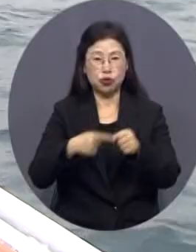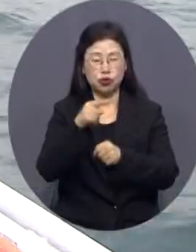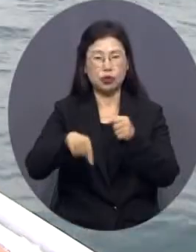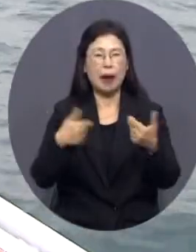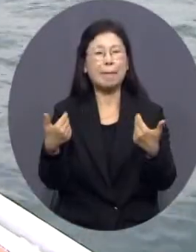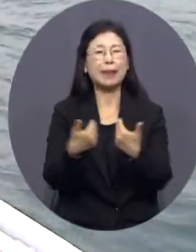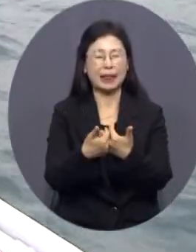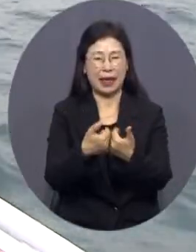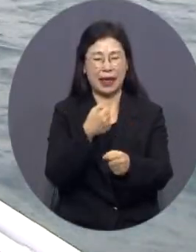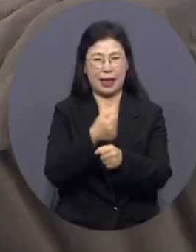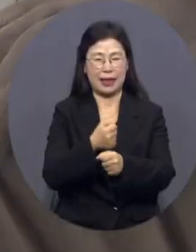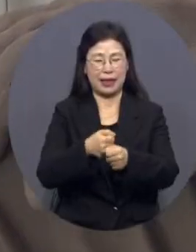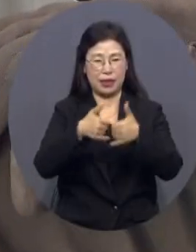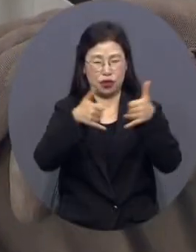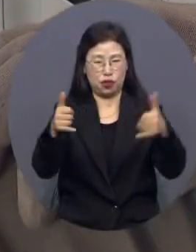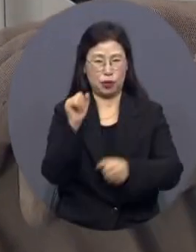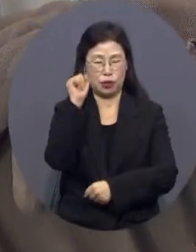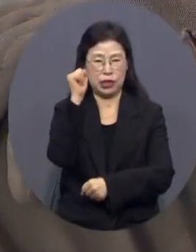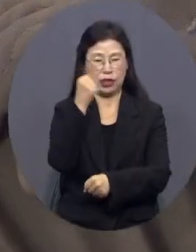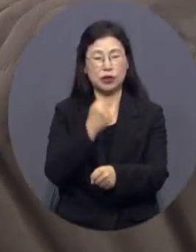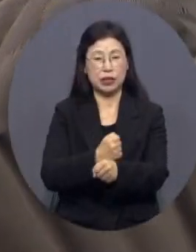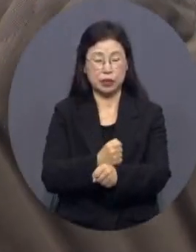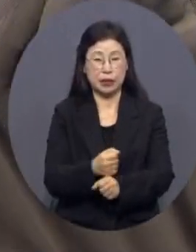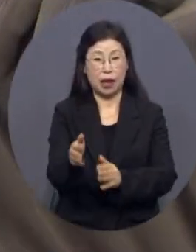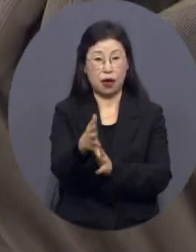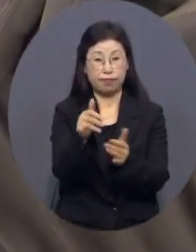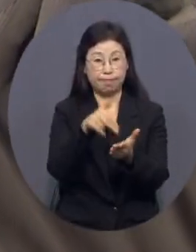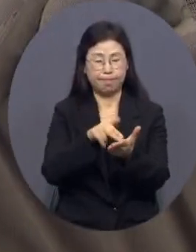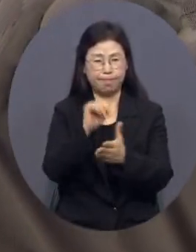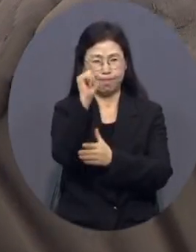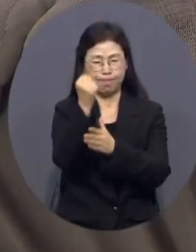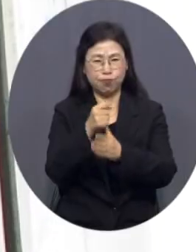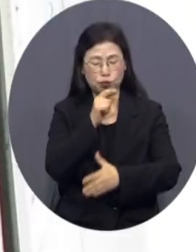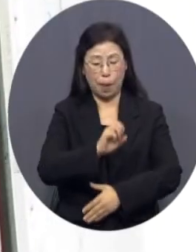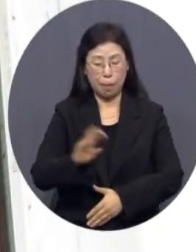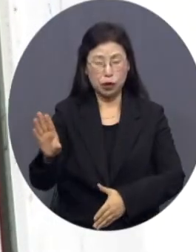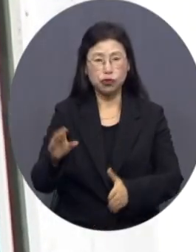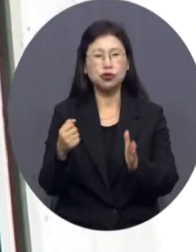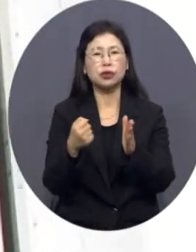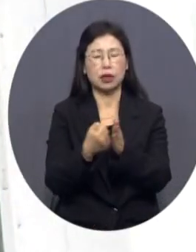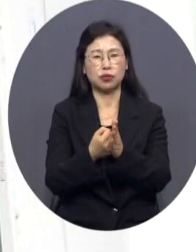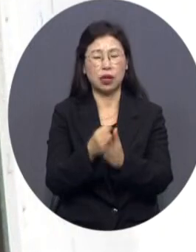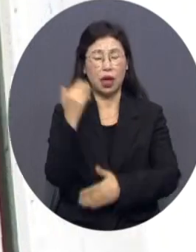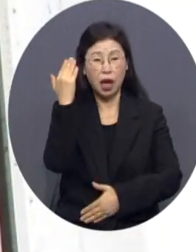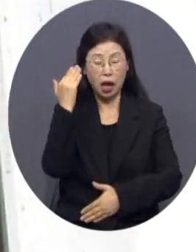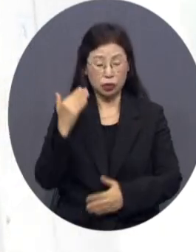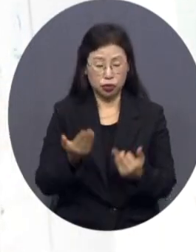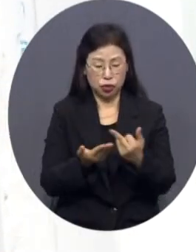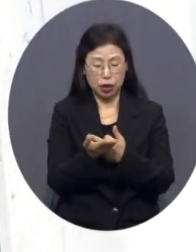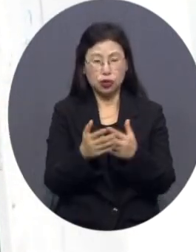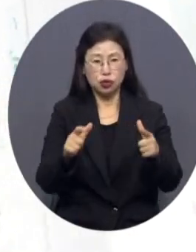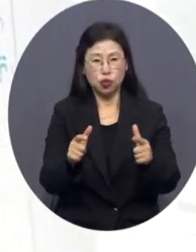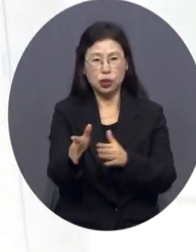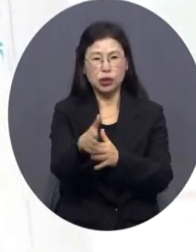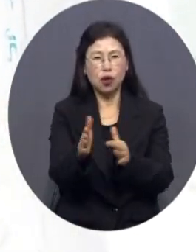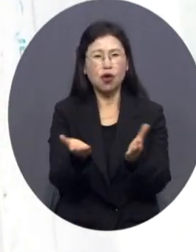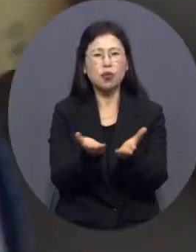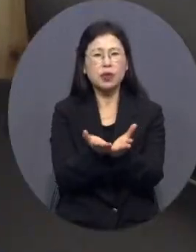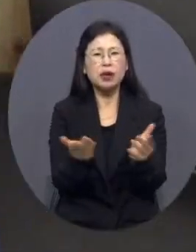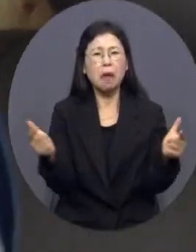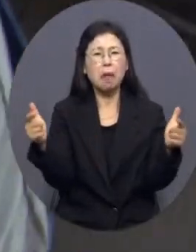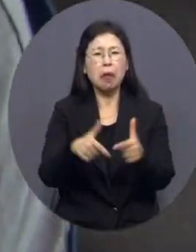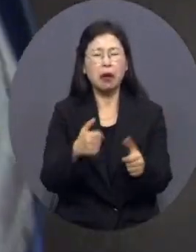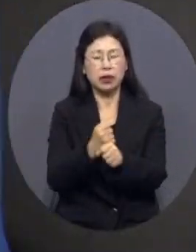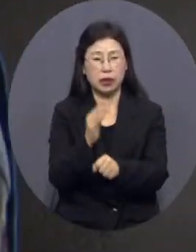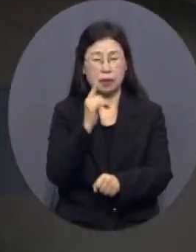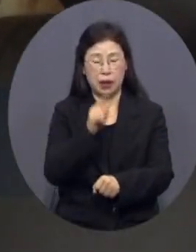해상 시위를 벌였습니다. 어민들은 오염수 방류로 우리나라에서 수산업이 괴멸할 것이라고 우려했습니다.